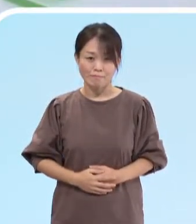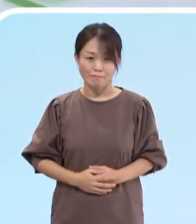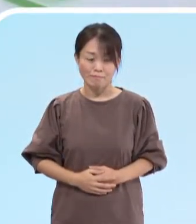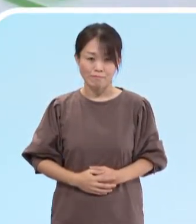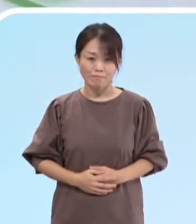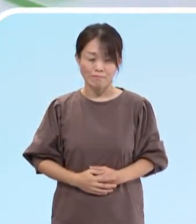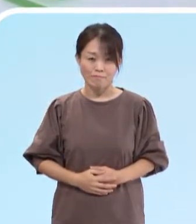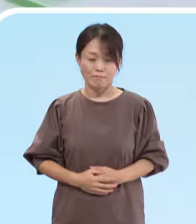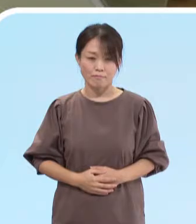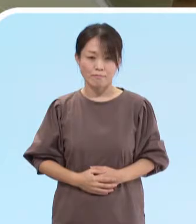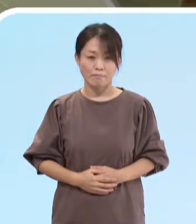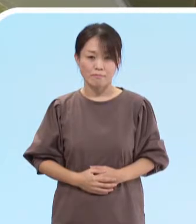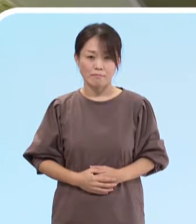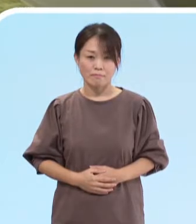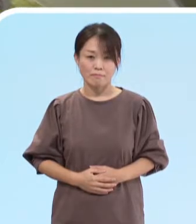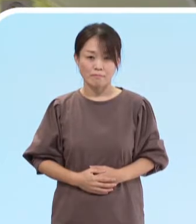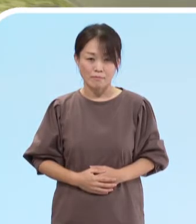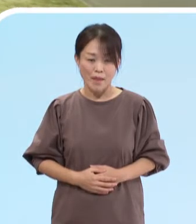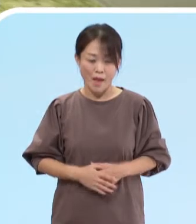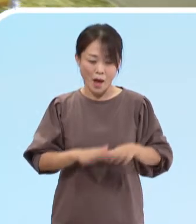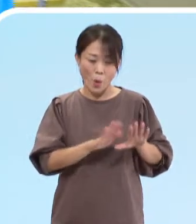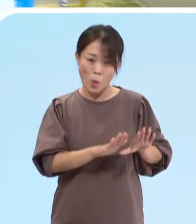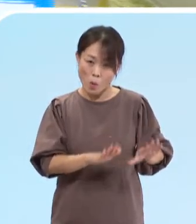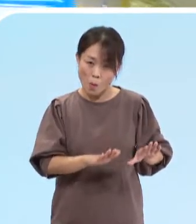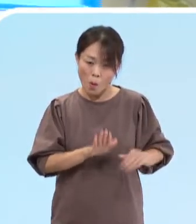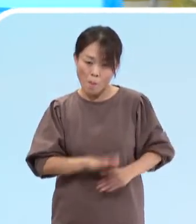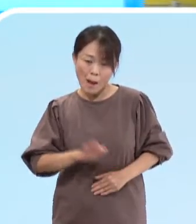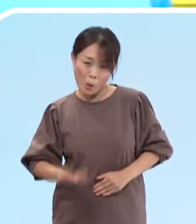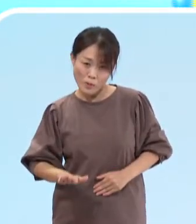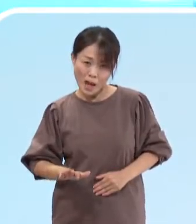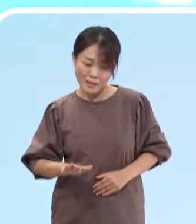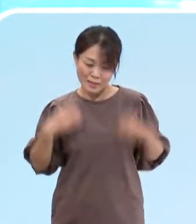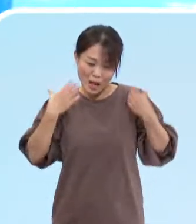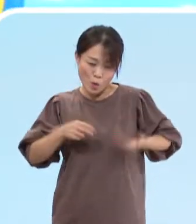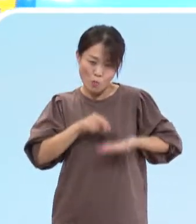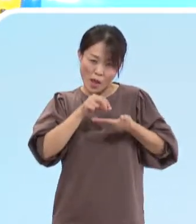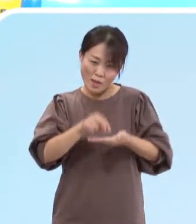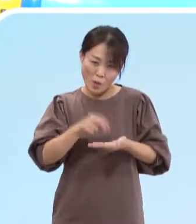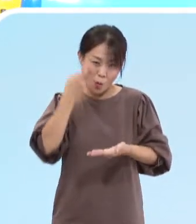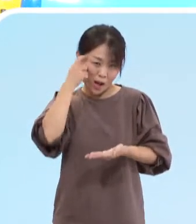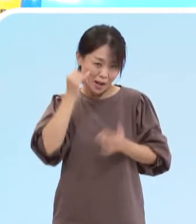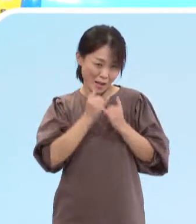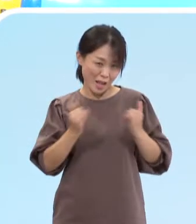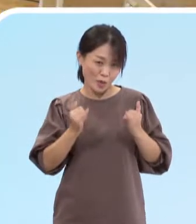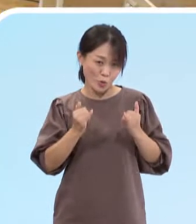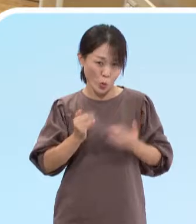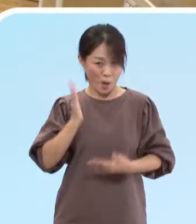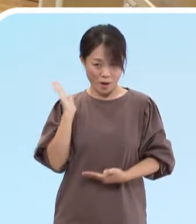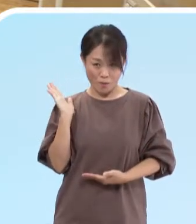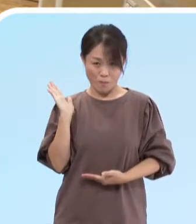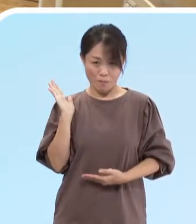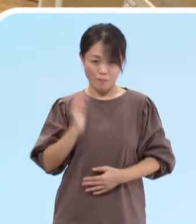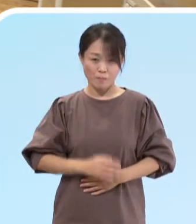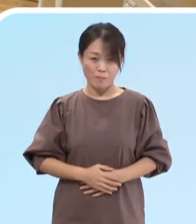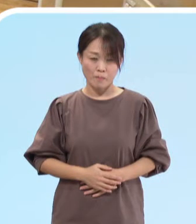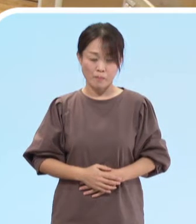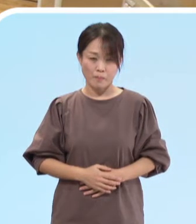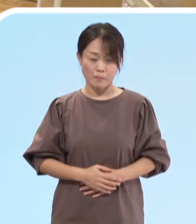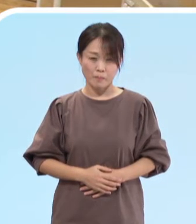。 そしてお子さんやお孫さんへのプレゼントを考えている方はぜひ1階